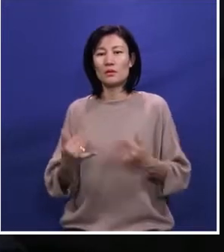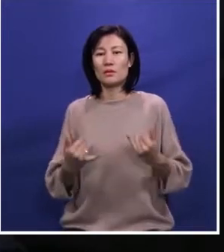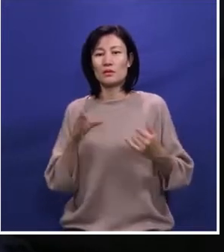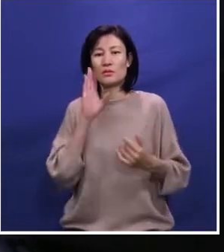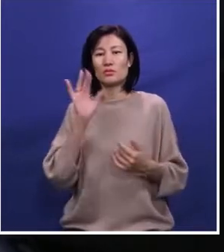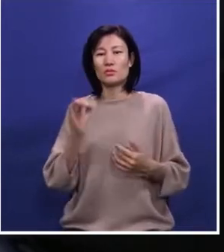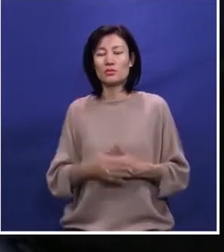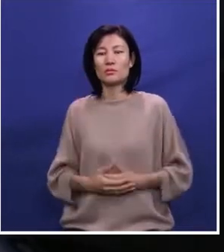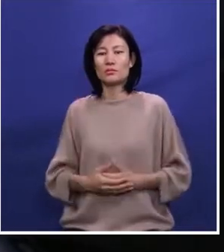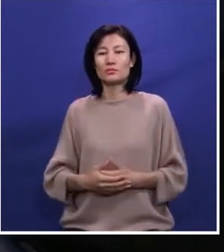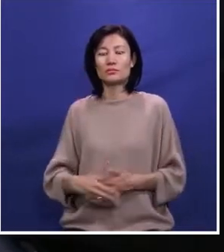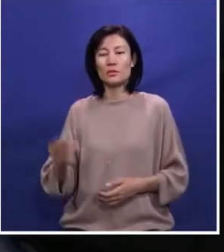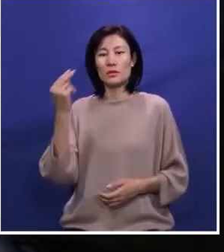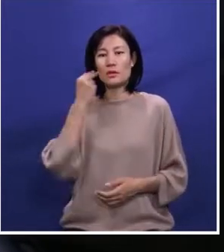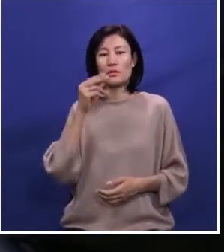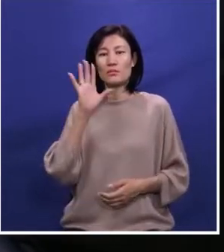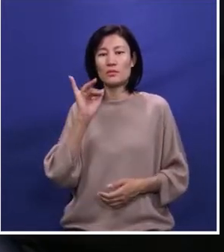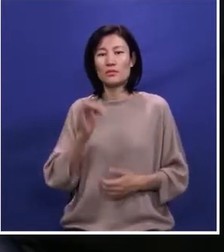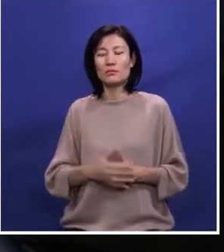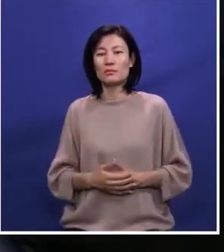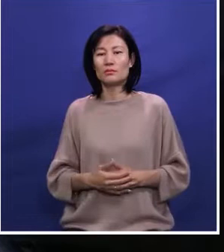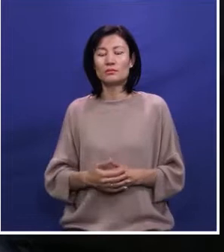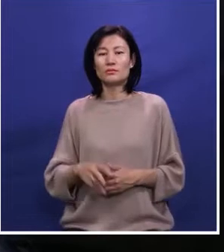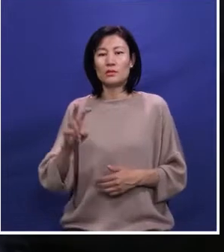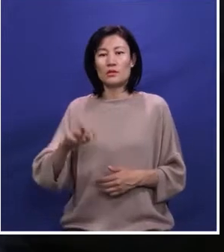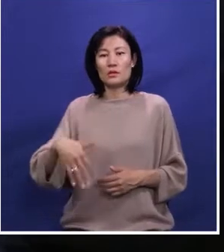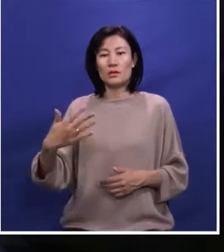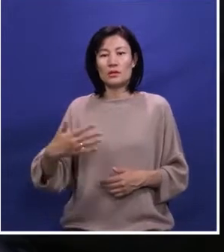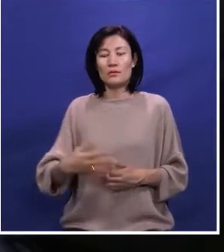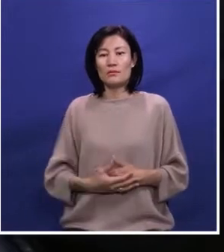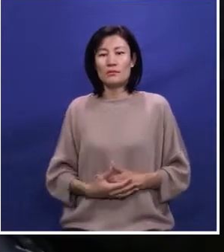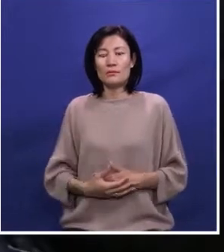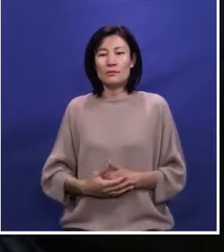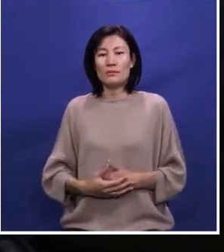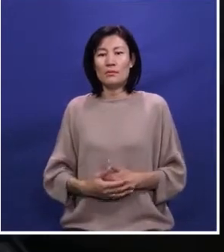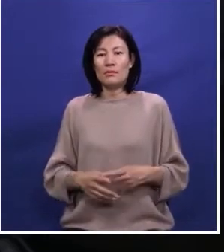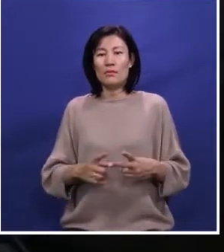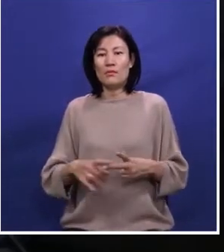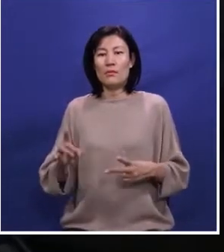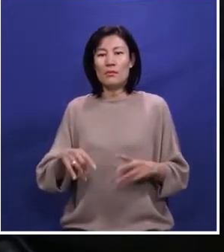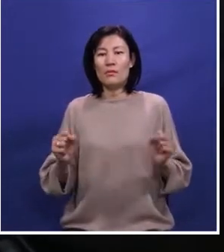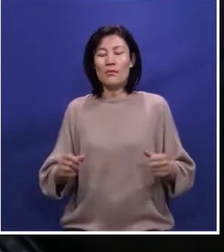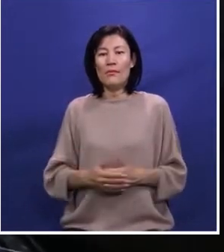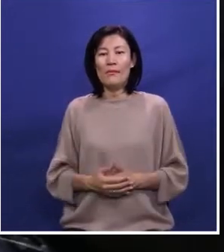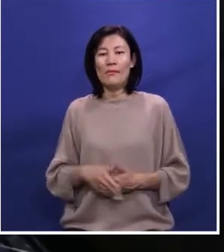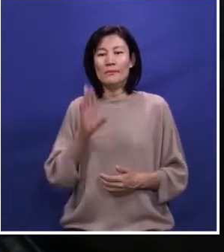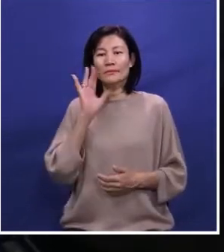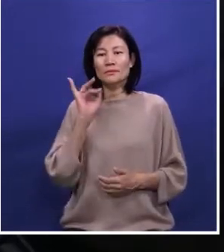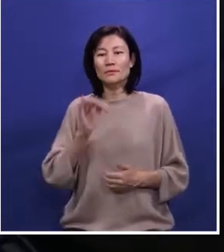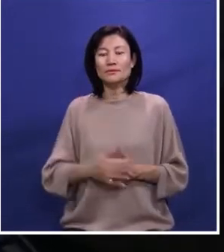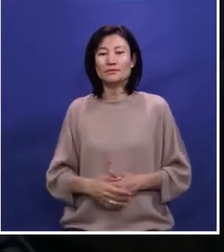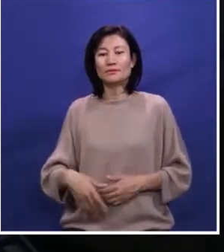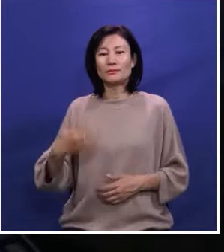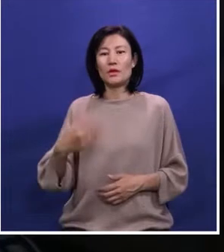су беріліп жатыр. Сапалы ауыз су үшін құма қазылған, 250-ден 2 резервуар және бір су мұнарасы